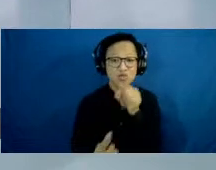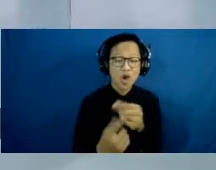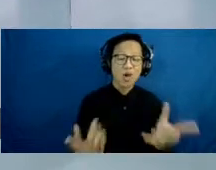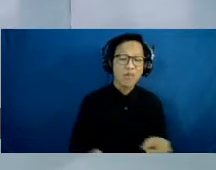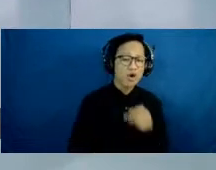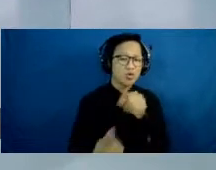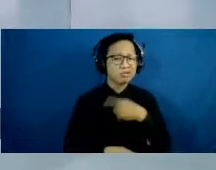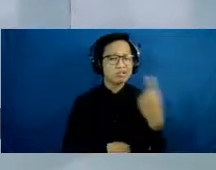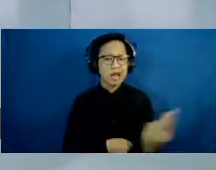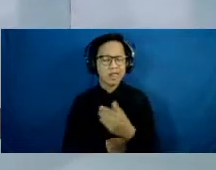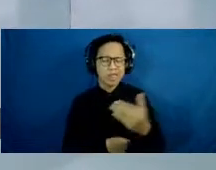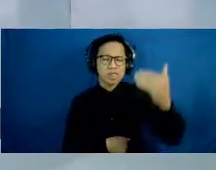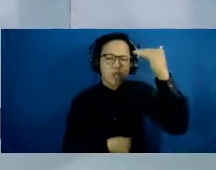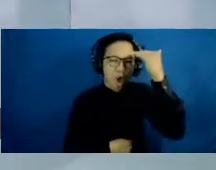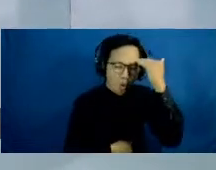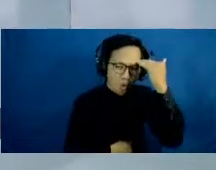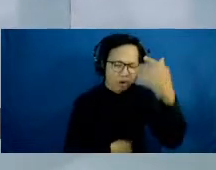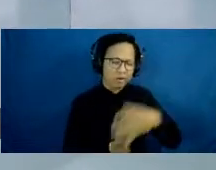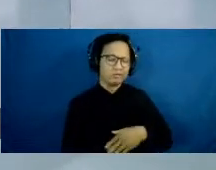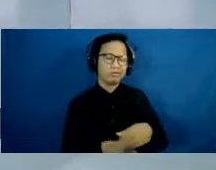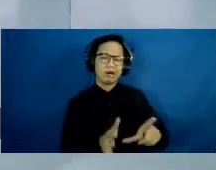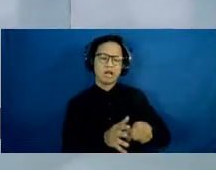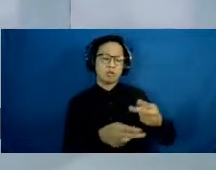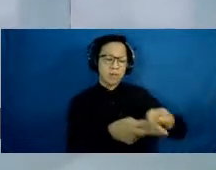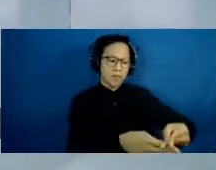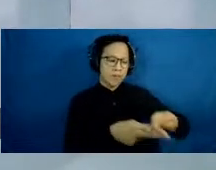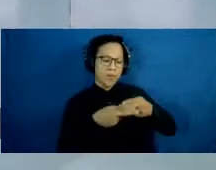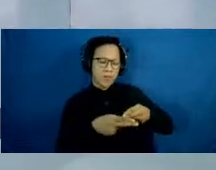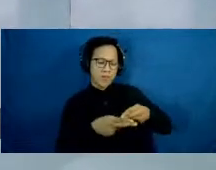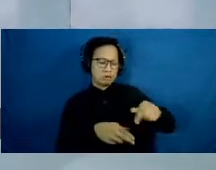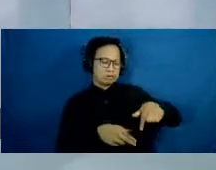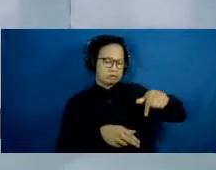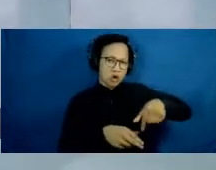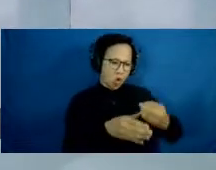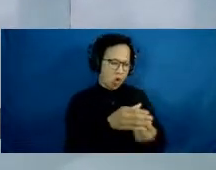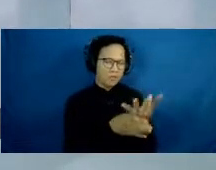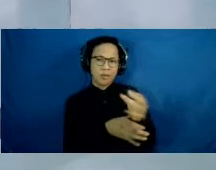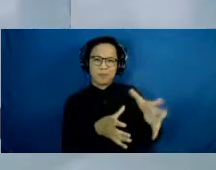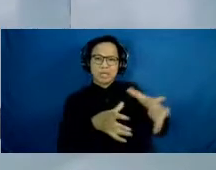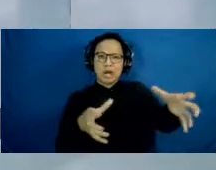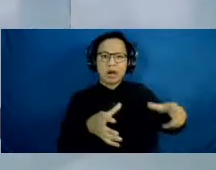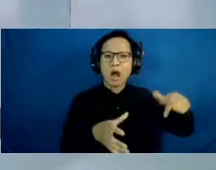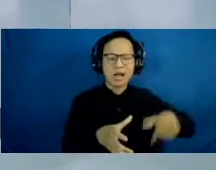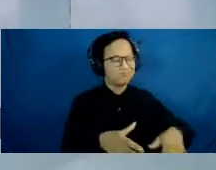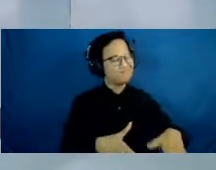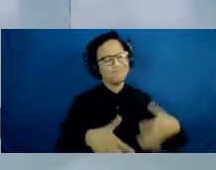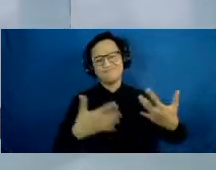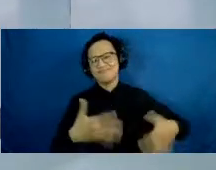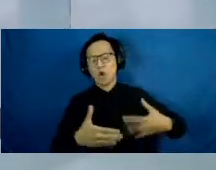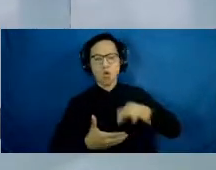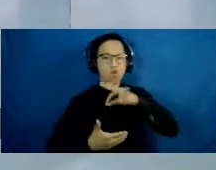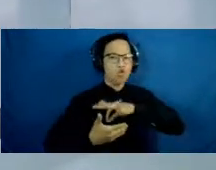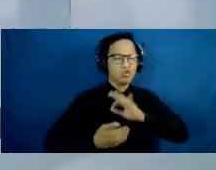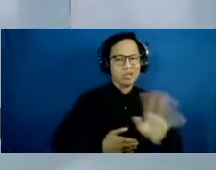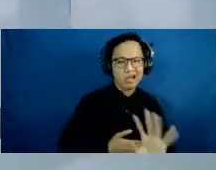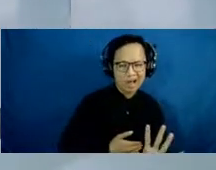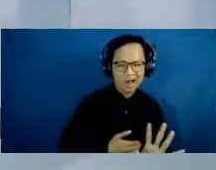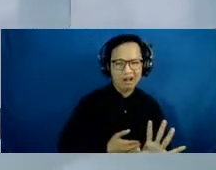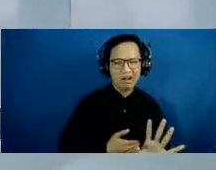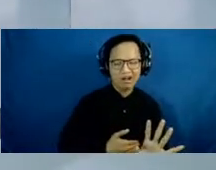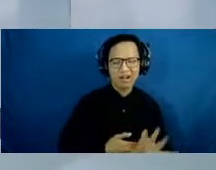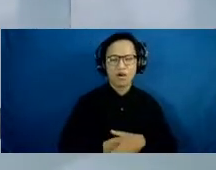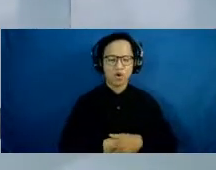tahu, jangan sampai nanti pinjaman yang kita sudah dapat itu ternyata biayanya sangat besar, sehingga bukannya uangnya kita peroleh